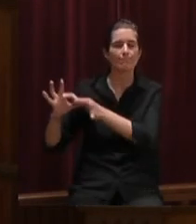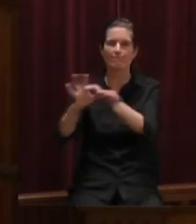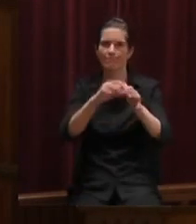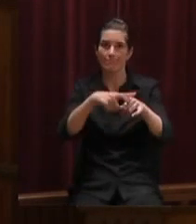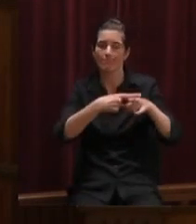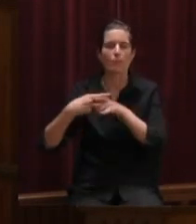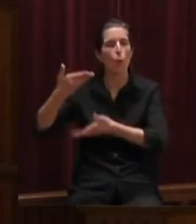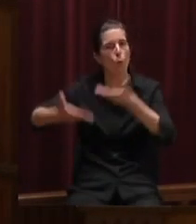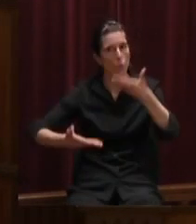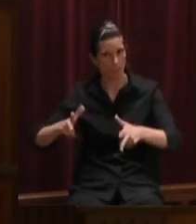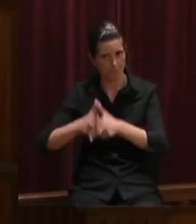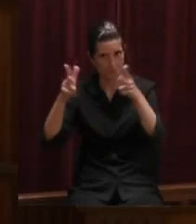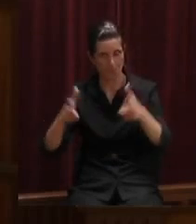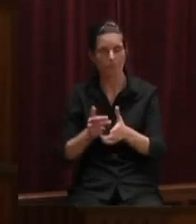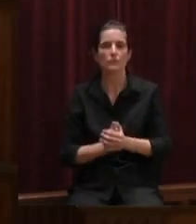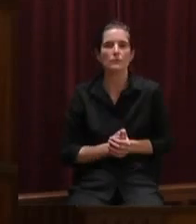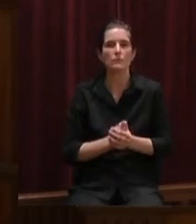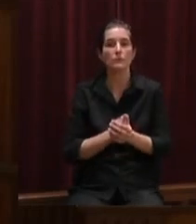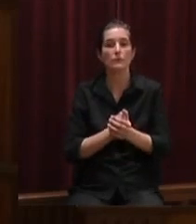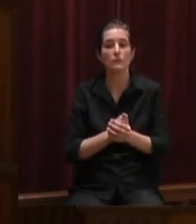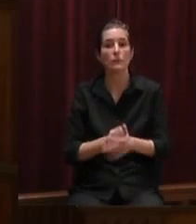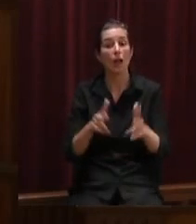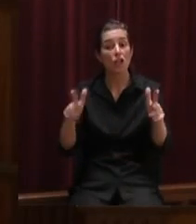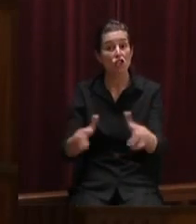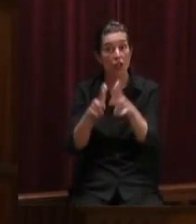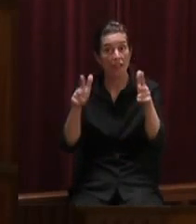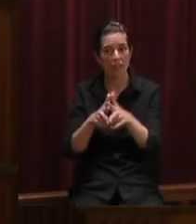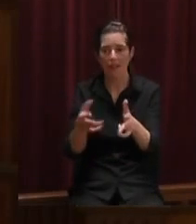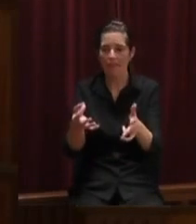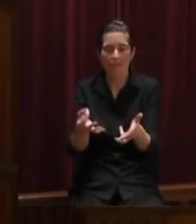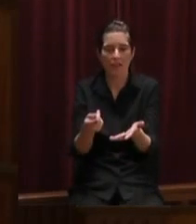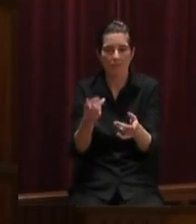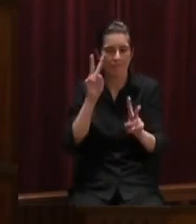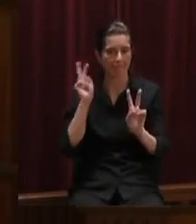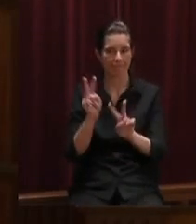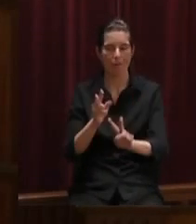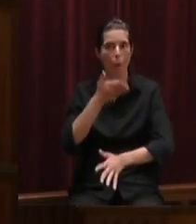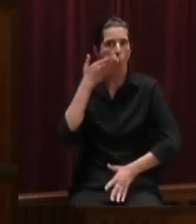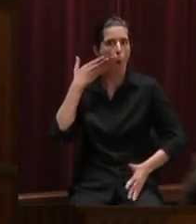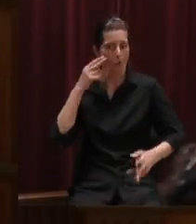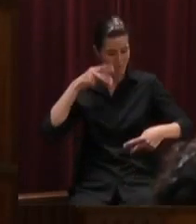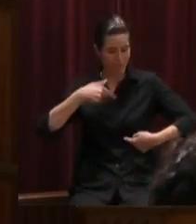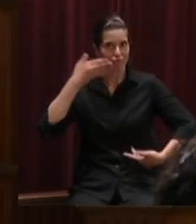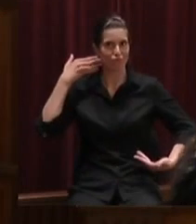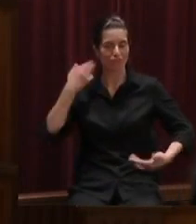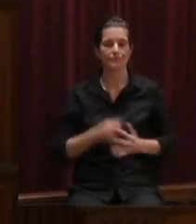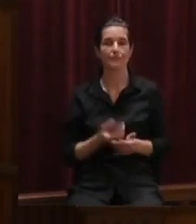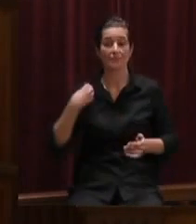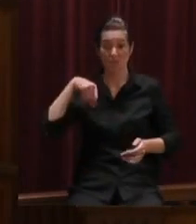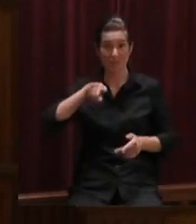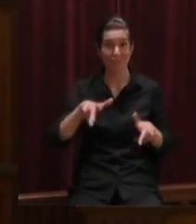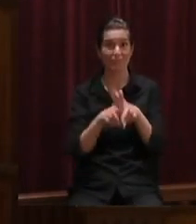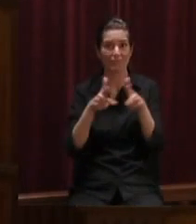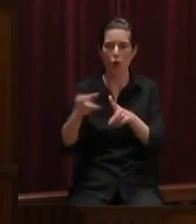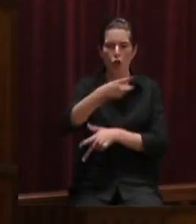justícia social, una societat de la qual sentir-nos orgullosos. És la societat que estem construint entre